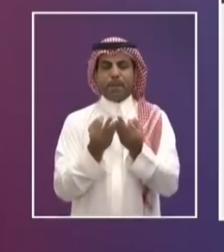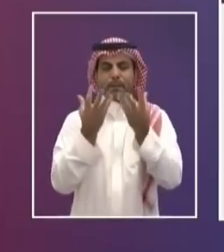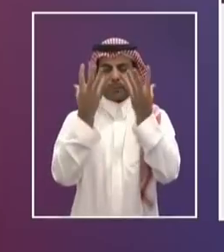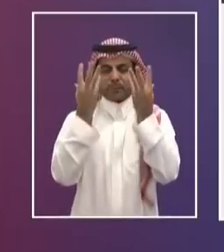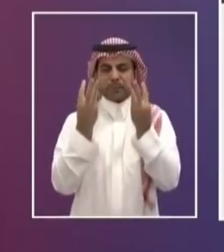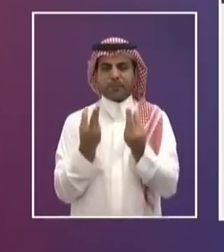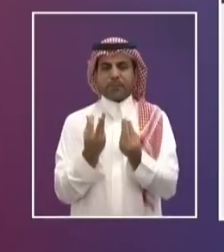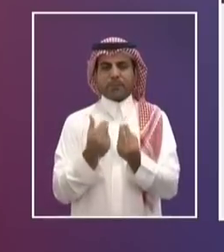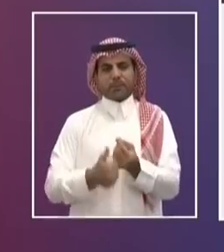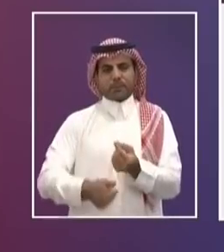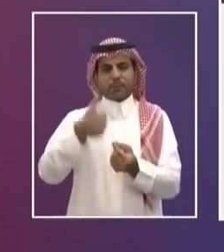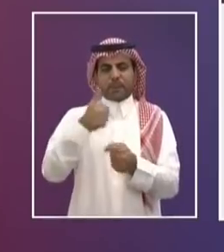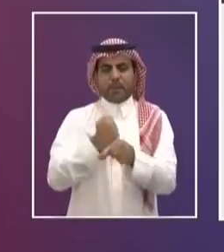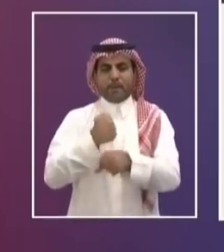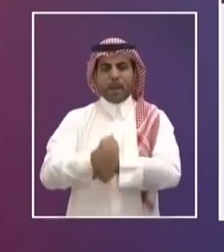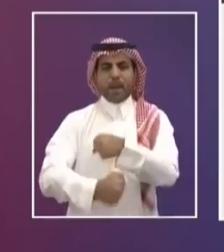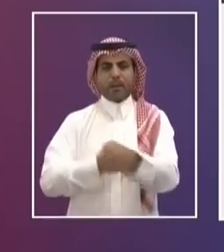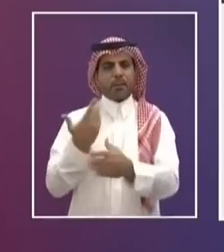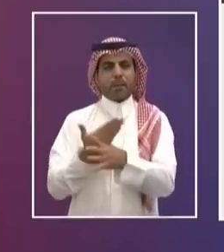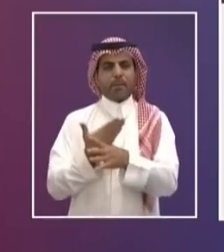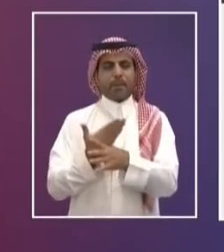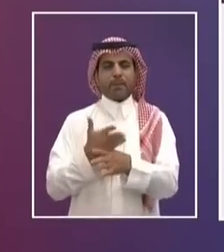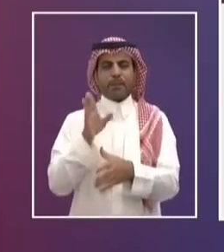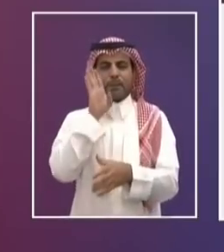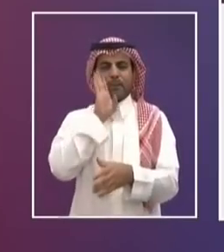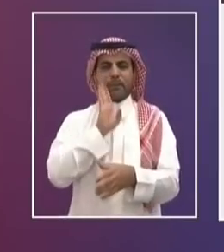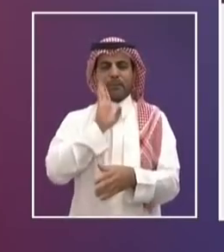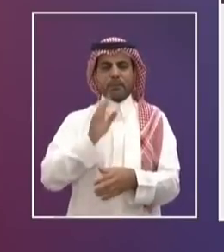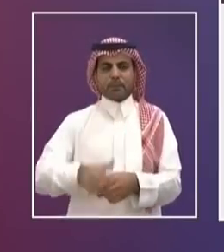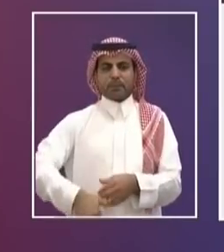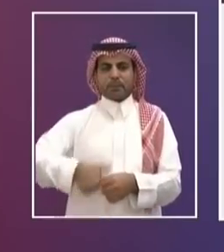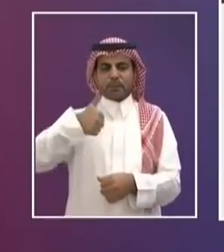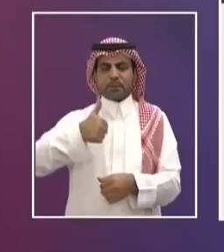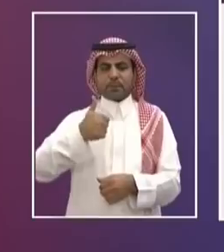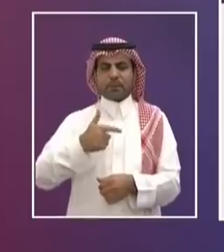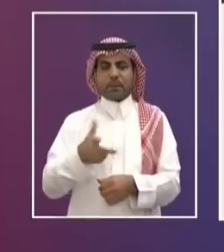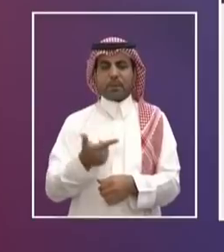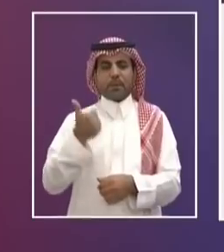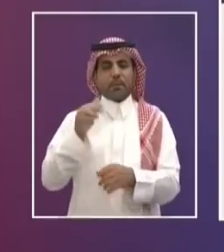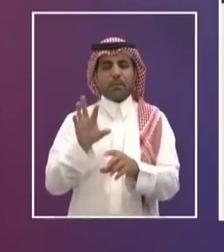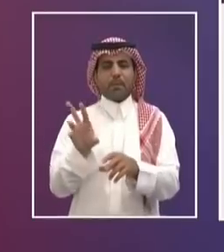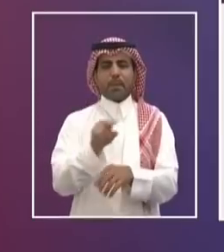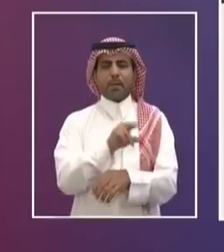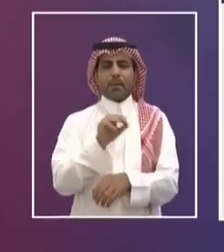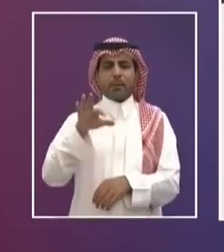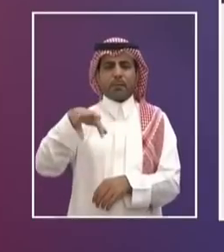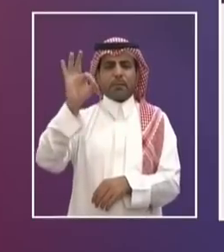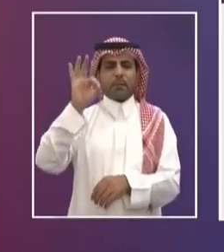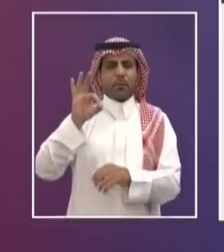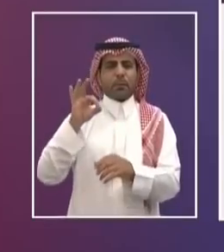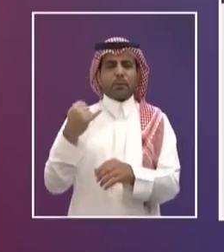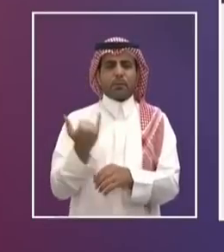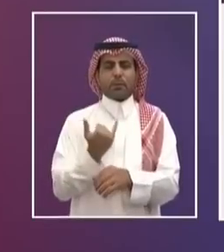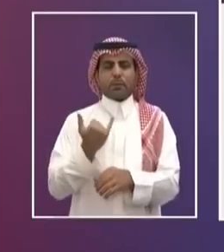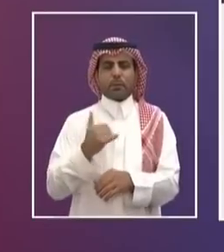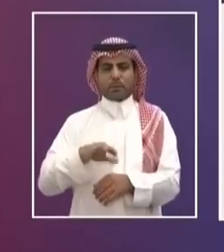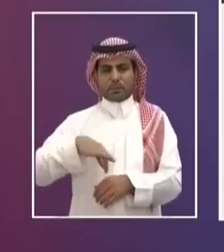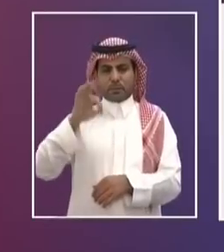اكتسابها والعمل على تحقيقها مع أنفسهم، لأنها من الأمور الهامة جدا للبلوغ